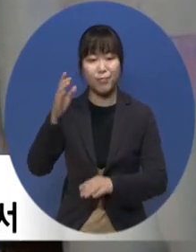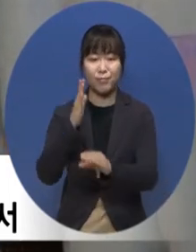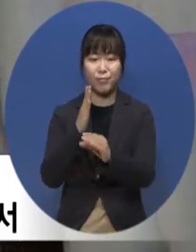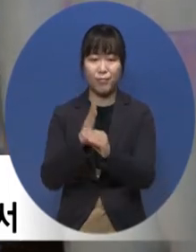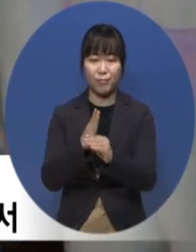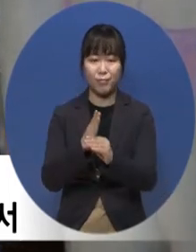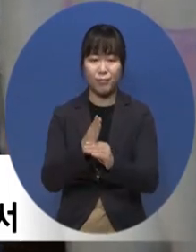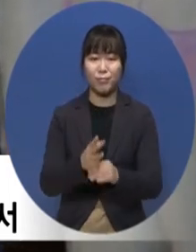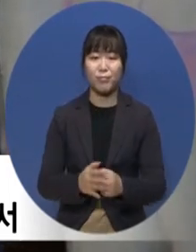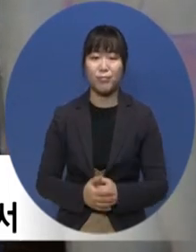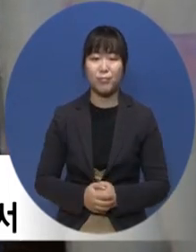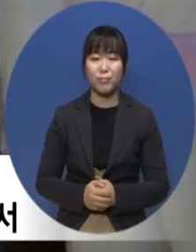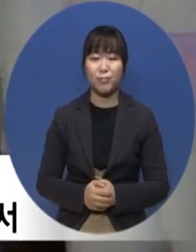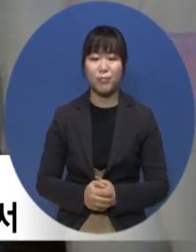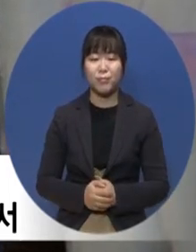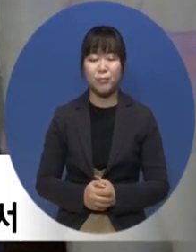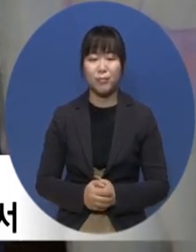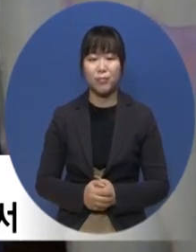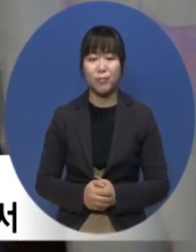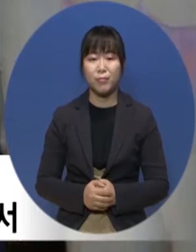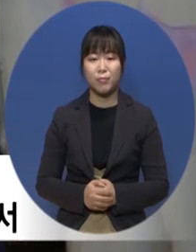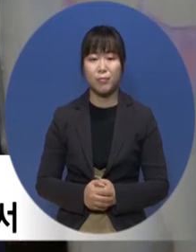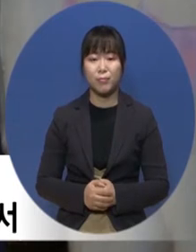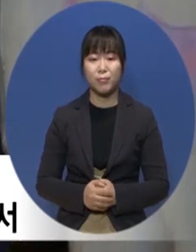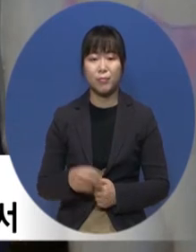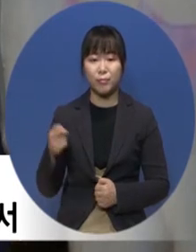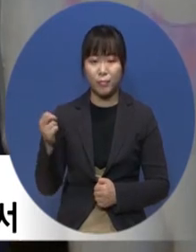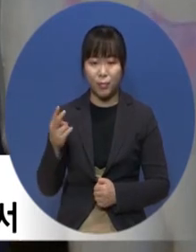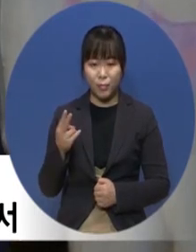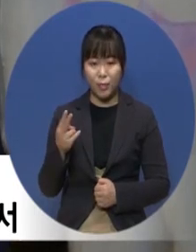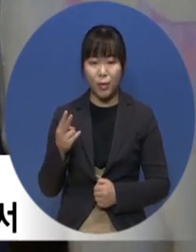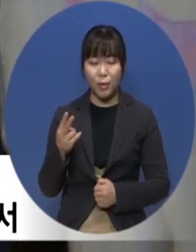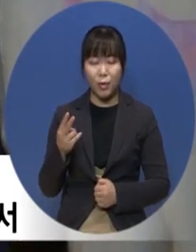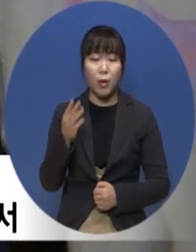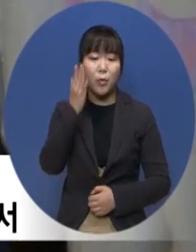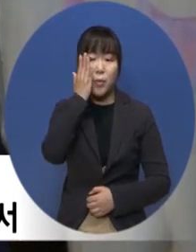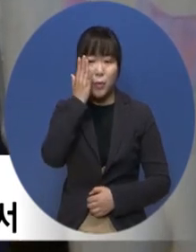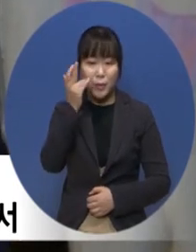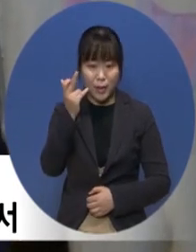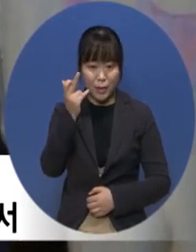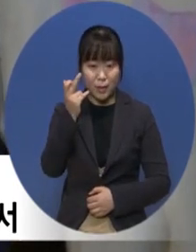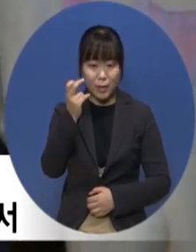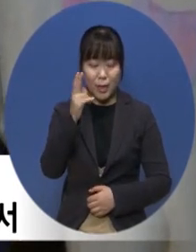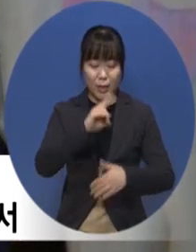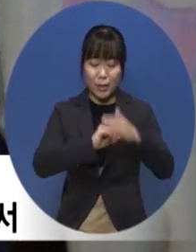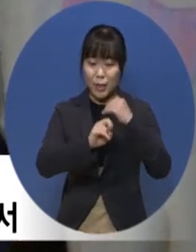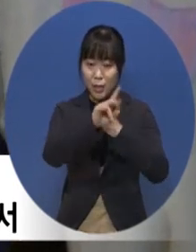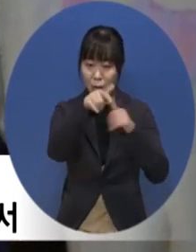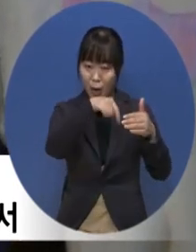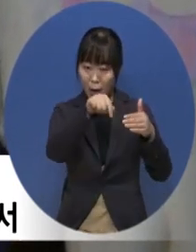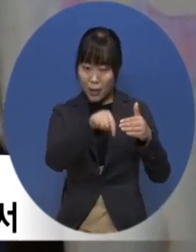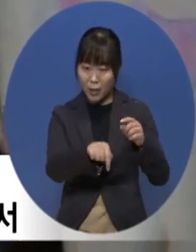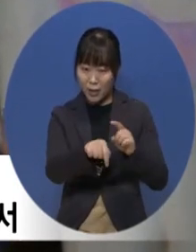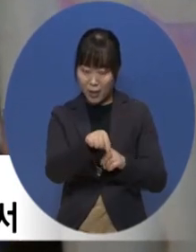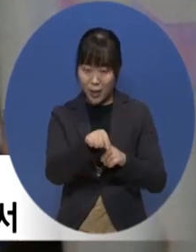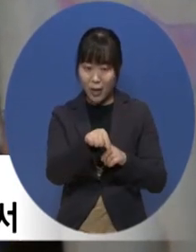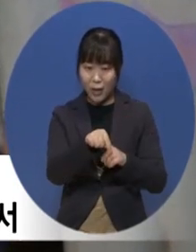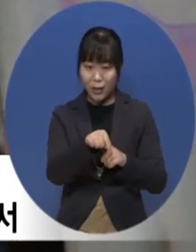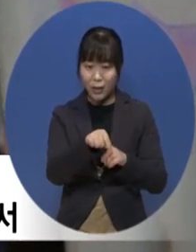우리가 추모하고 있었고 처음에 그 다음에 용산 지하철역 안에는 지하철